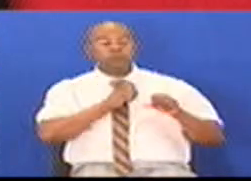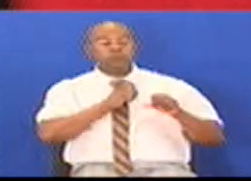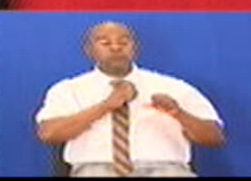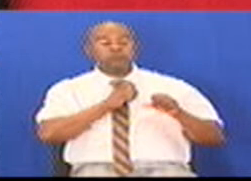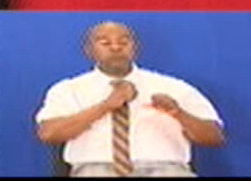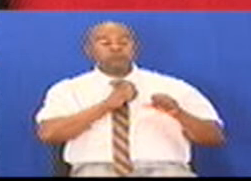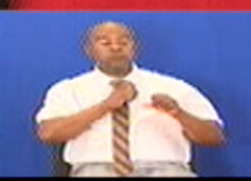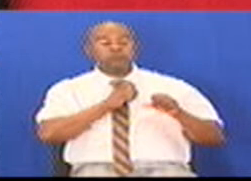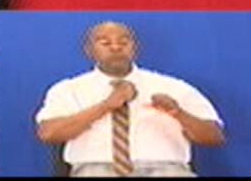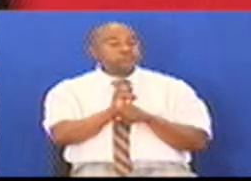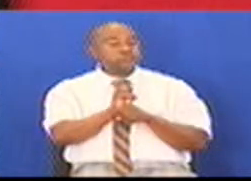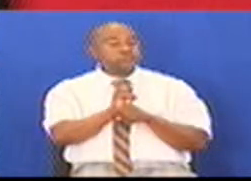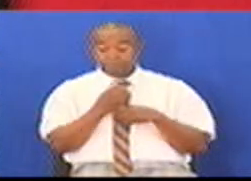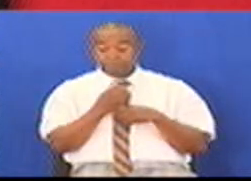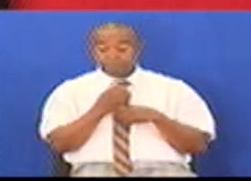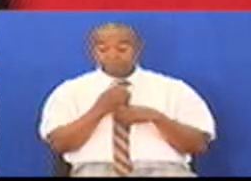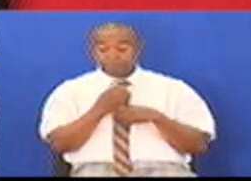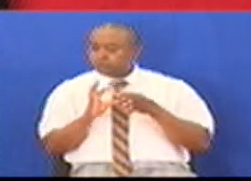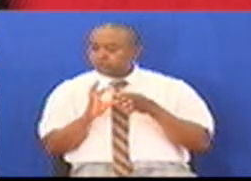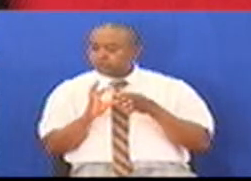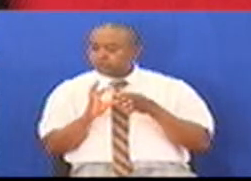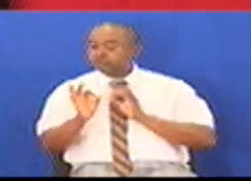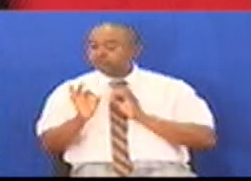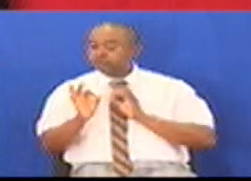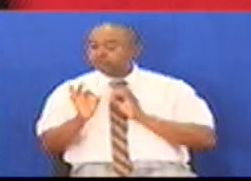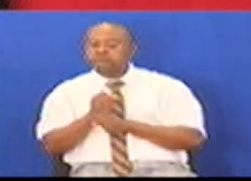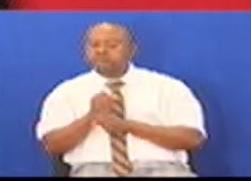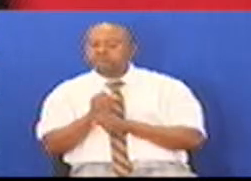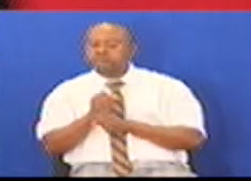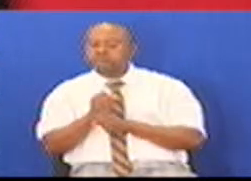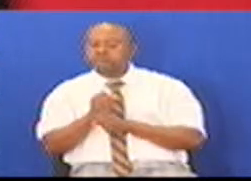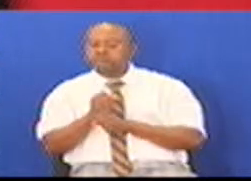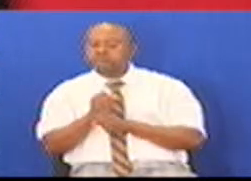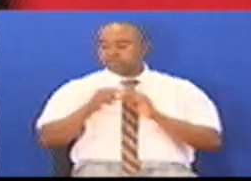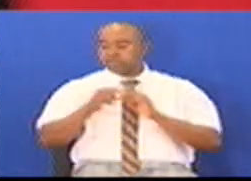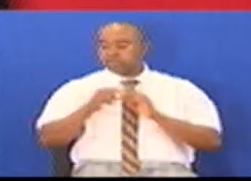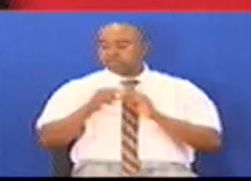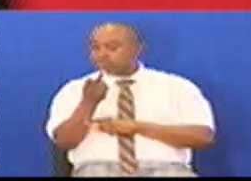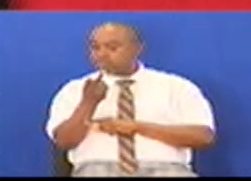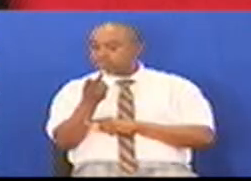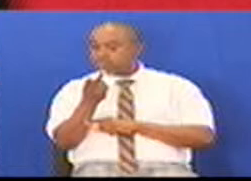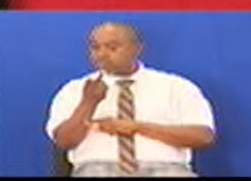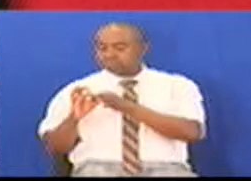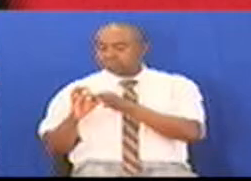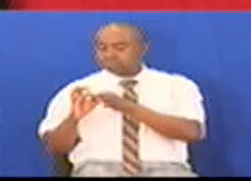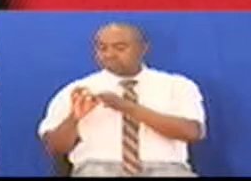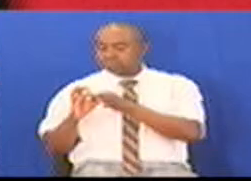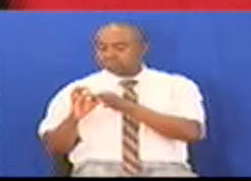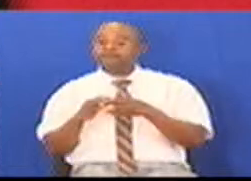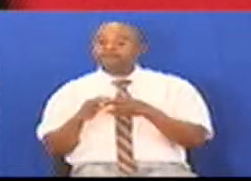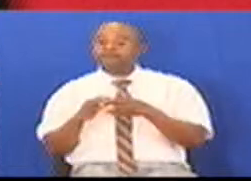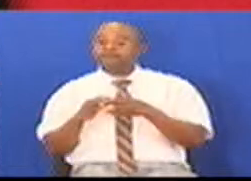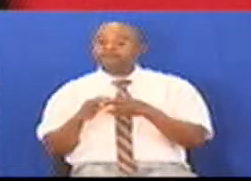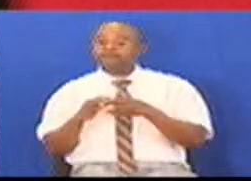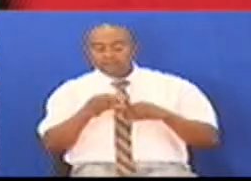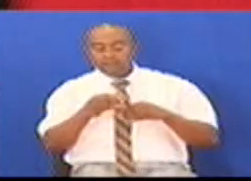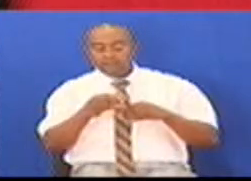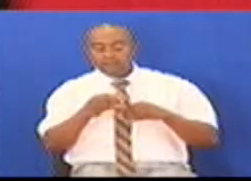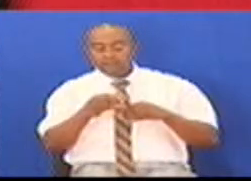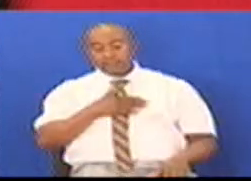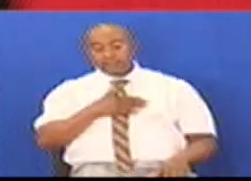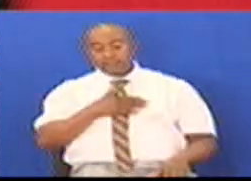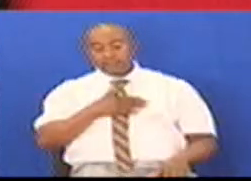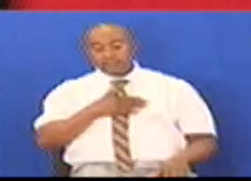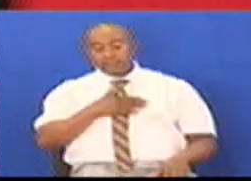hivyo kuwa na uhusiano mzuri wa kikazi baina ya kamati na serikali. Kamati inapenda kumpongeza Mheshimiwa